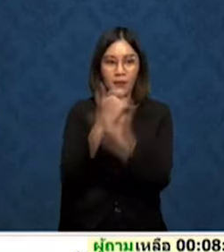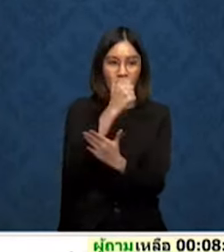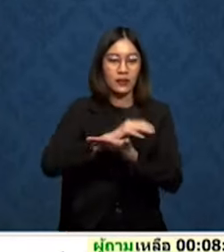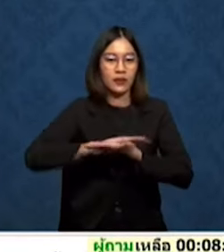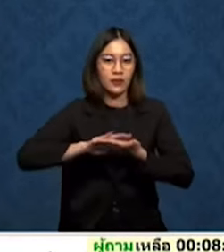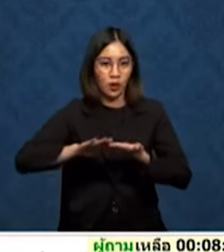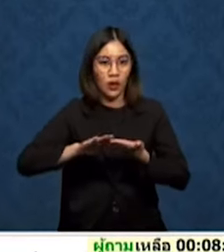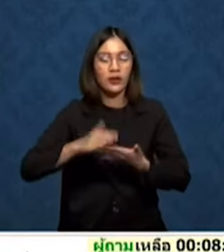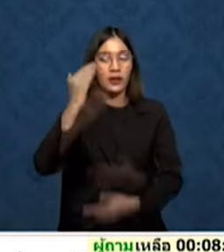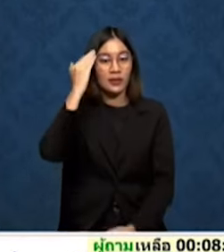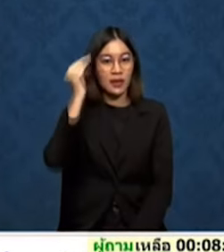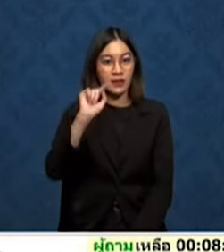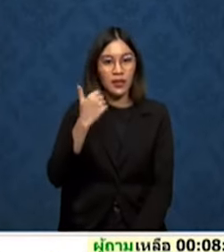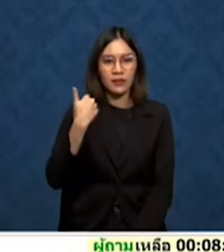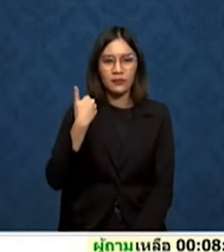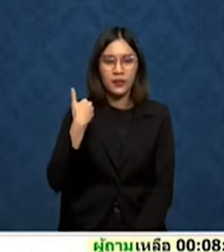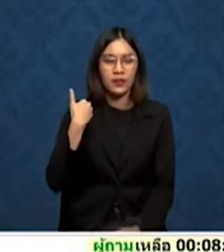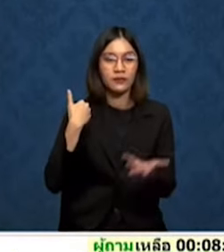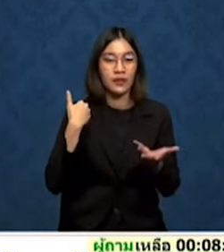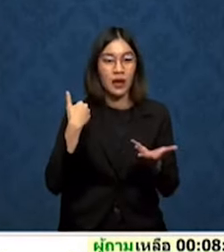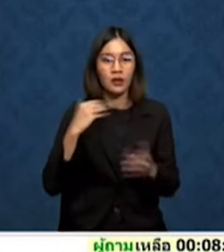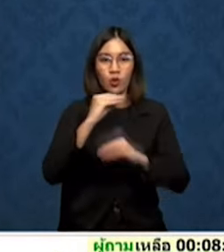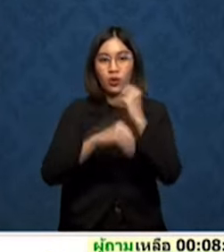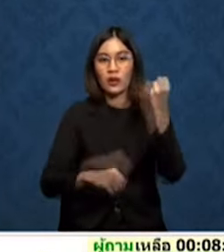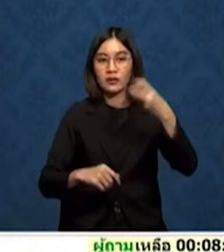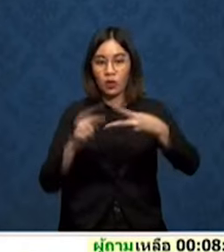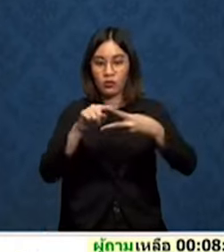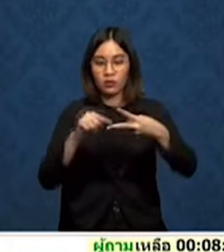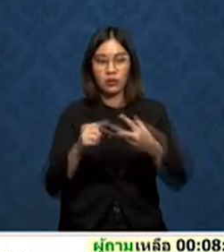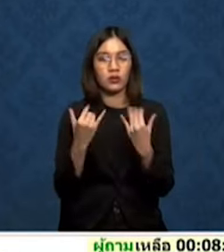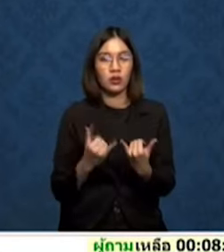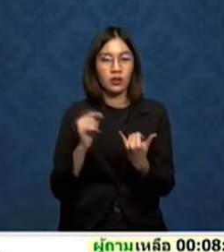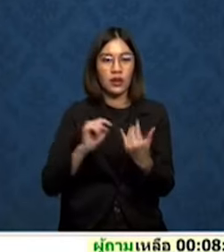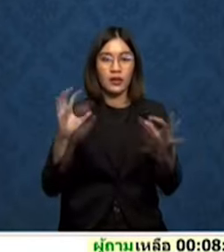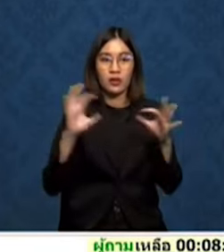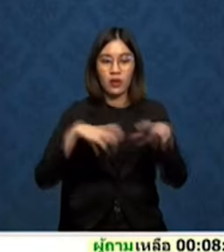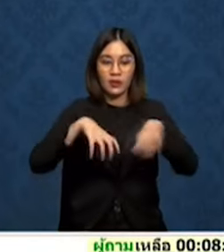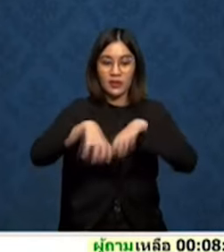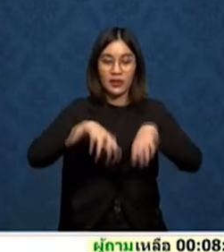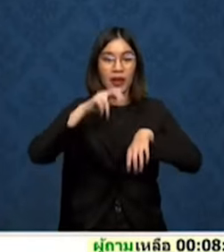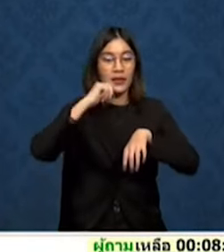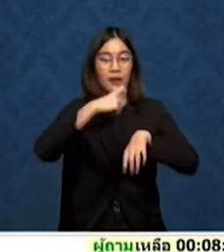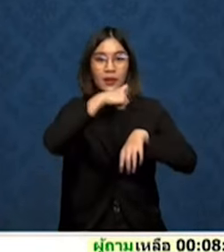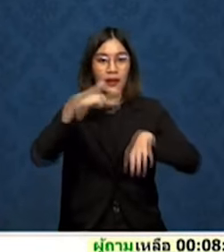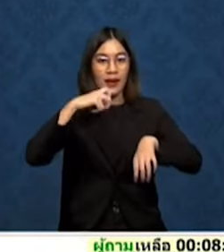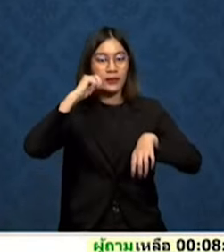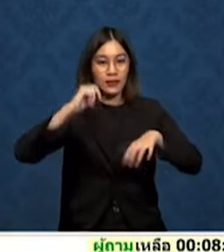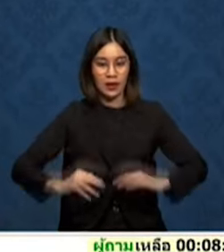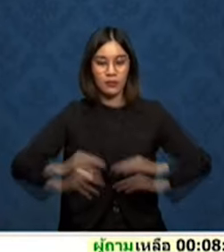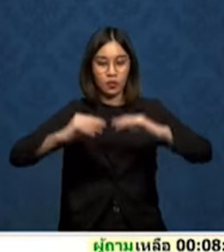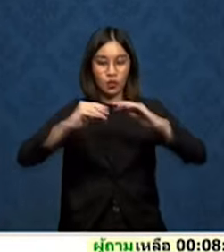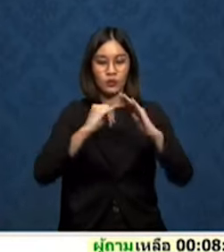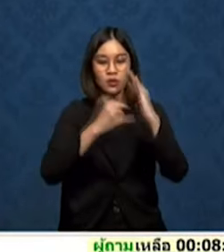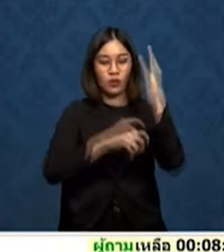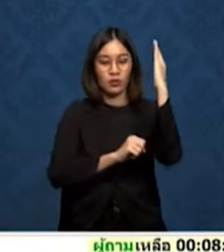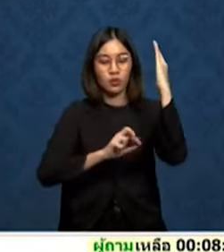เสร็จเนี่ยทราบมาว่าจะมีอย่างน้อยๆเนี่ย 2โครงการใหญ่ที่ขณะนี้เนี่ยในเรื่องของการบริหารจัดการน้ำแล้งแลก็น้ำท่วมที่จังหวัด